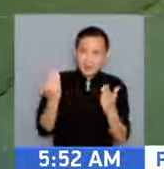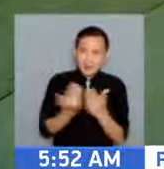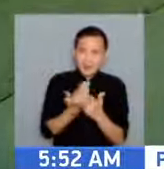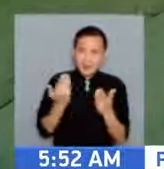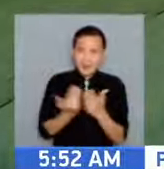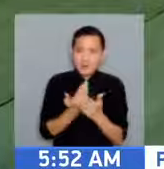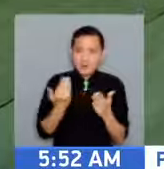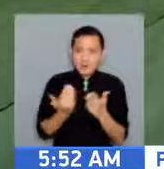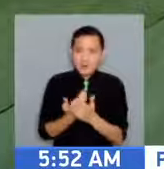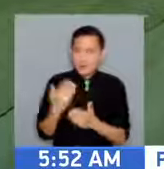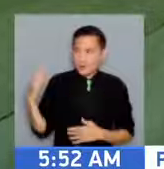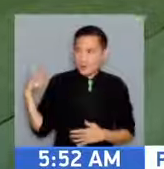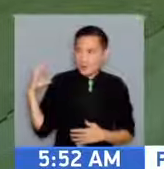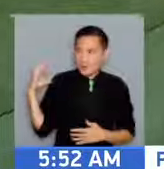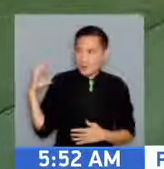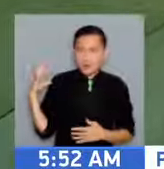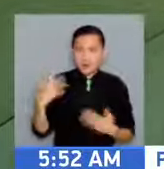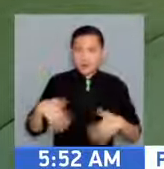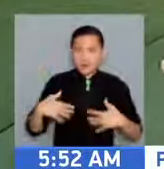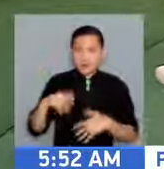hirit segment na